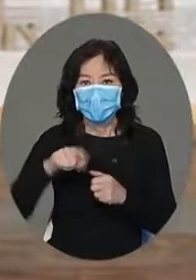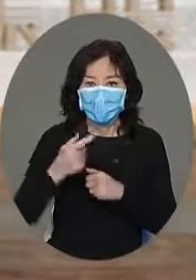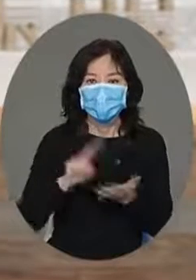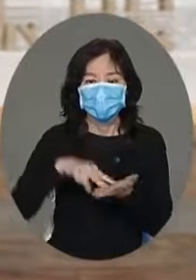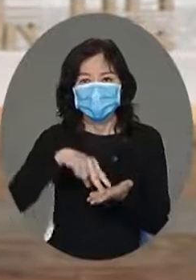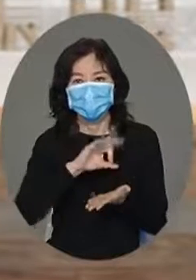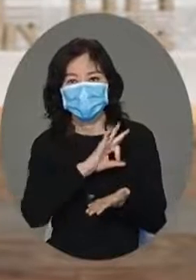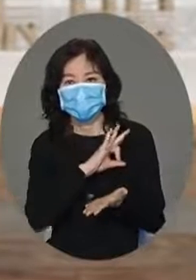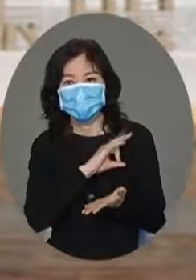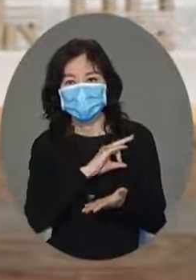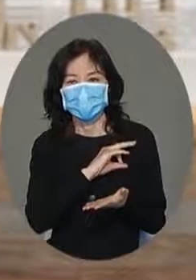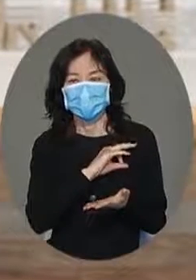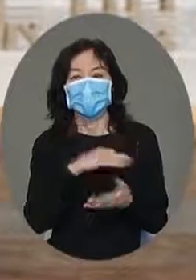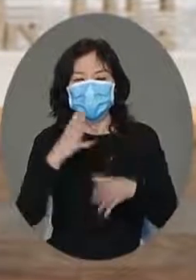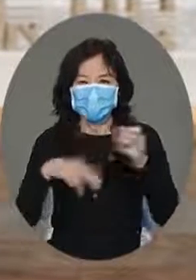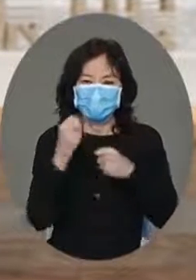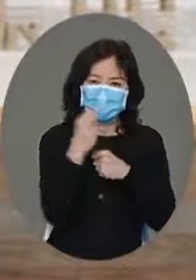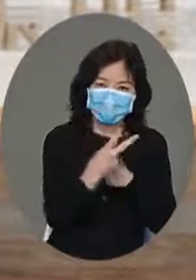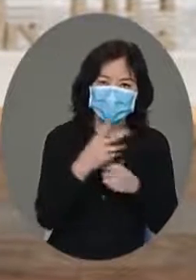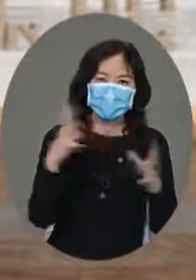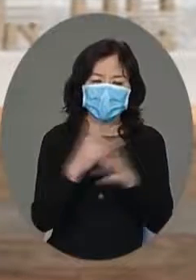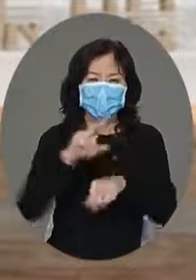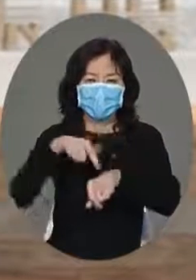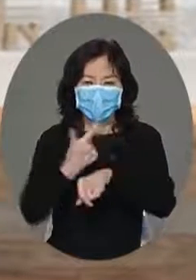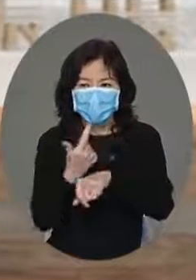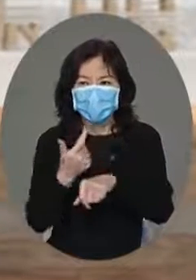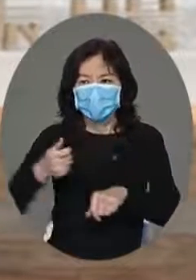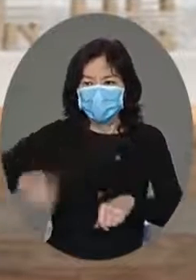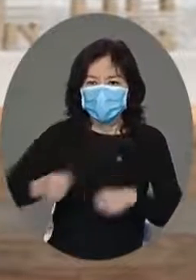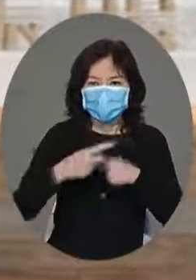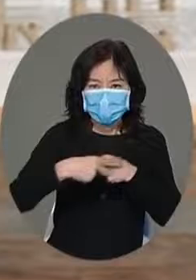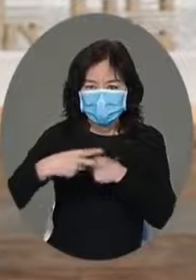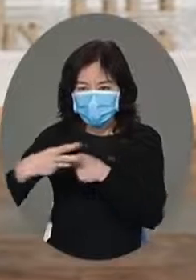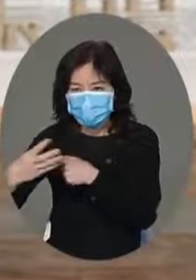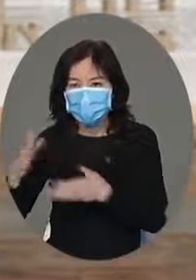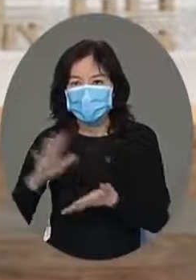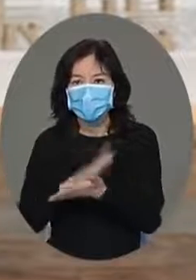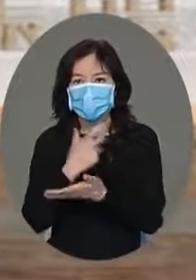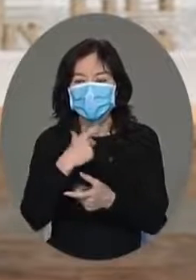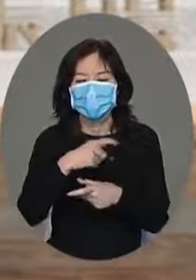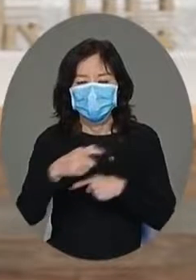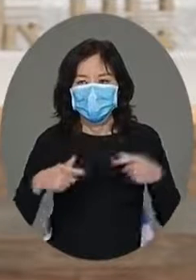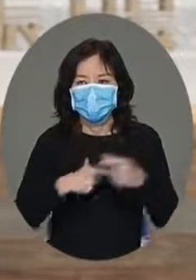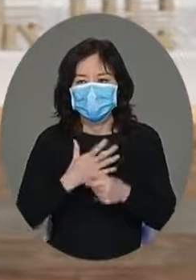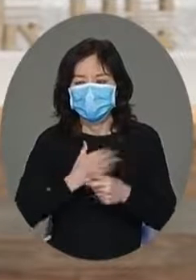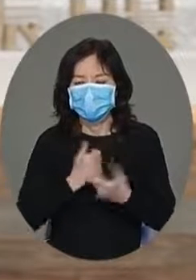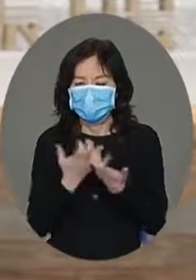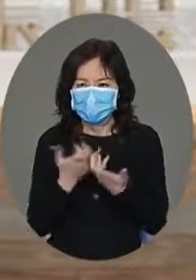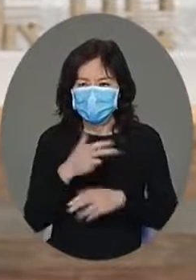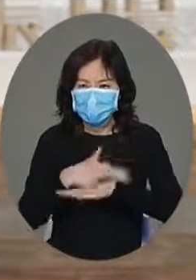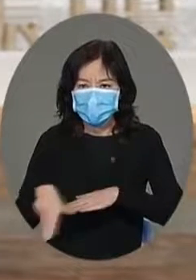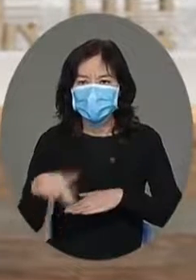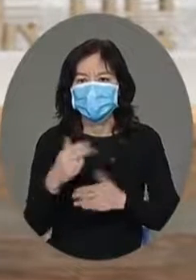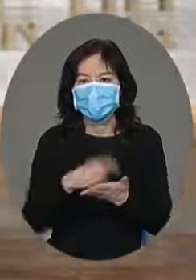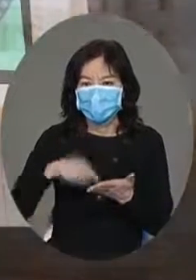另外，立法會只是用了兩次會議合共8个小时，三讀通過涉及本年度財政預算案的撥款條例